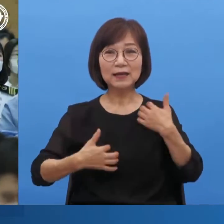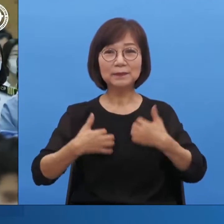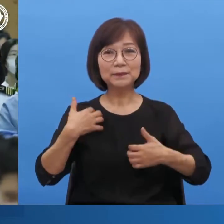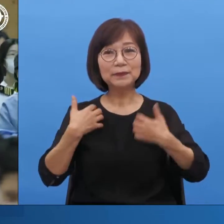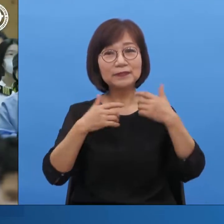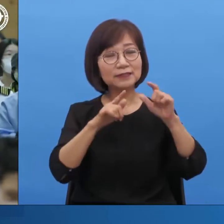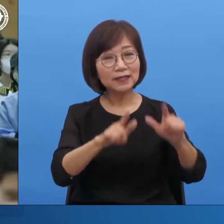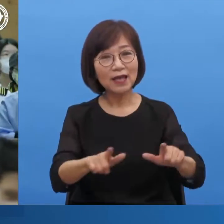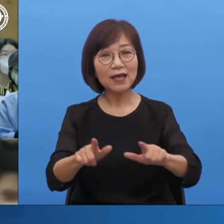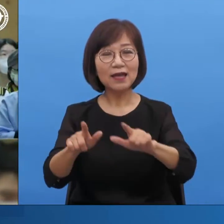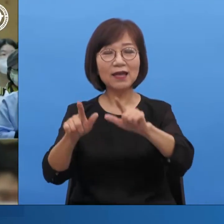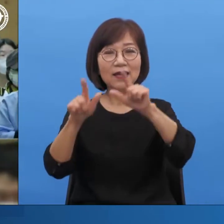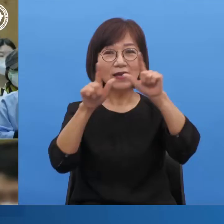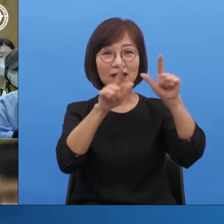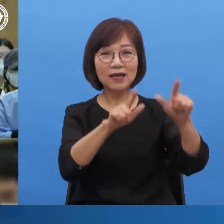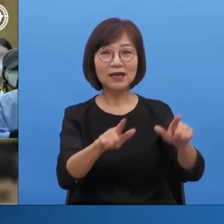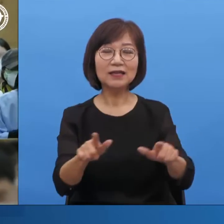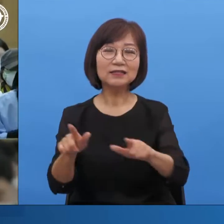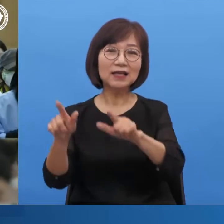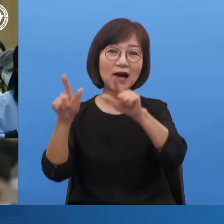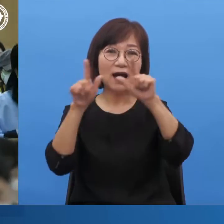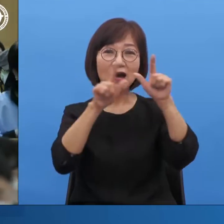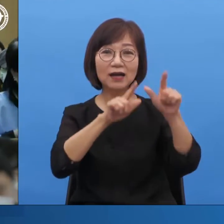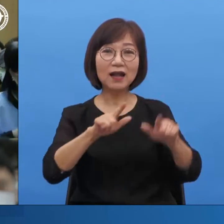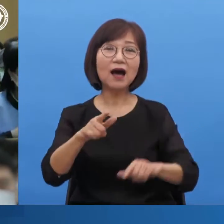늘 기쁘게